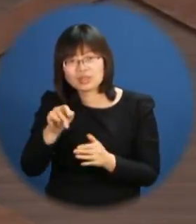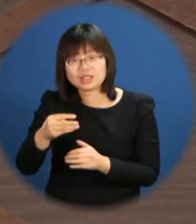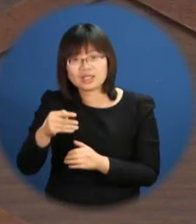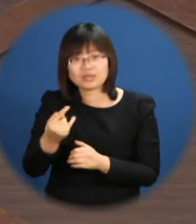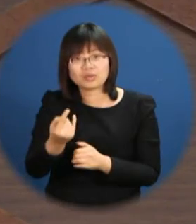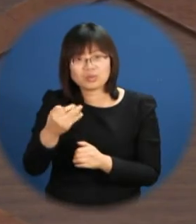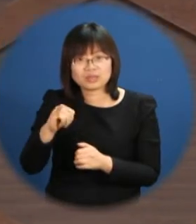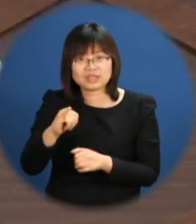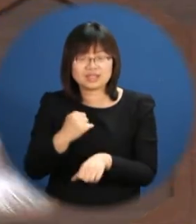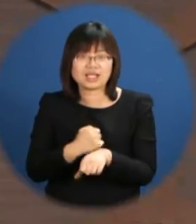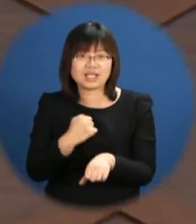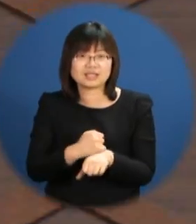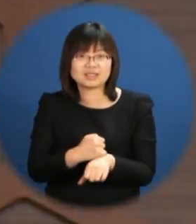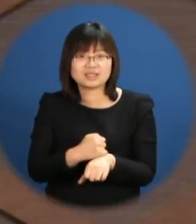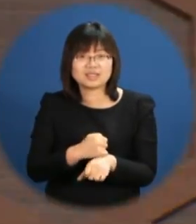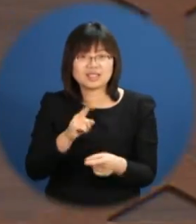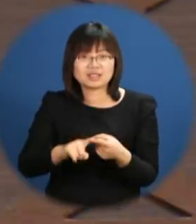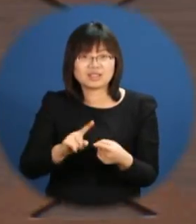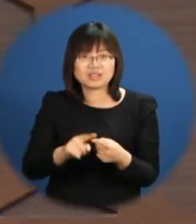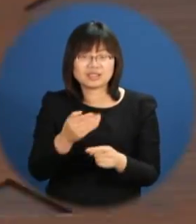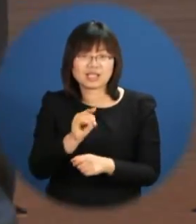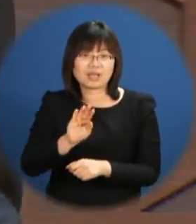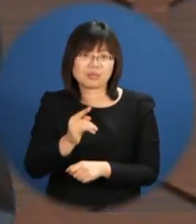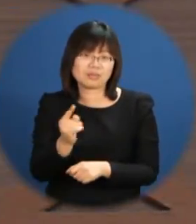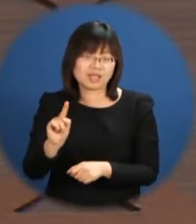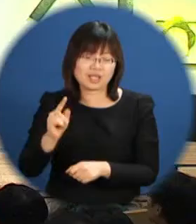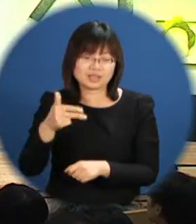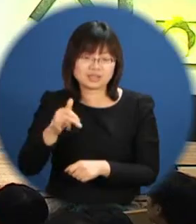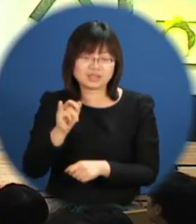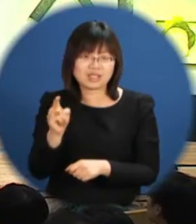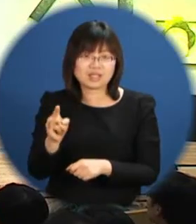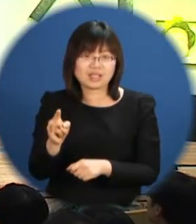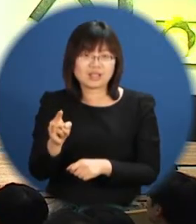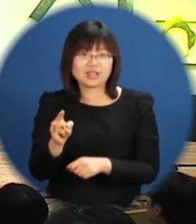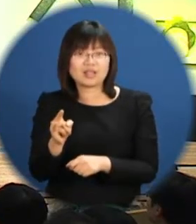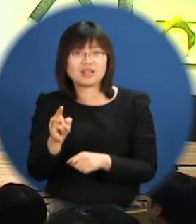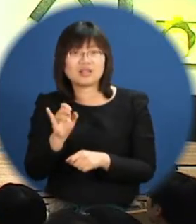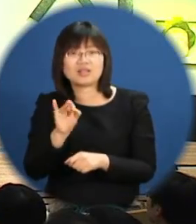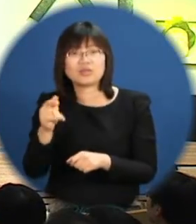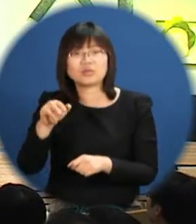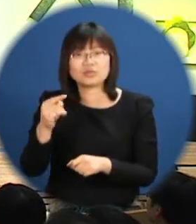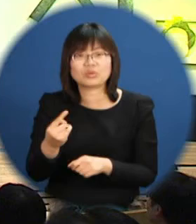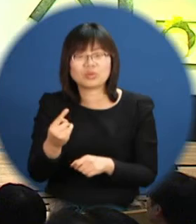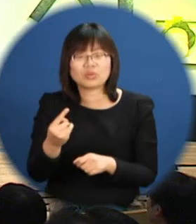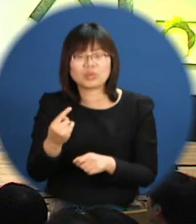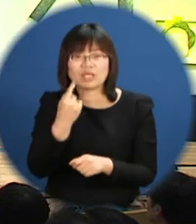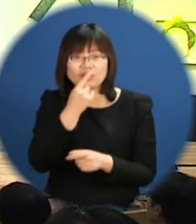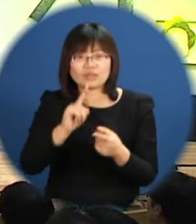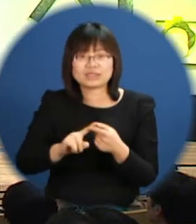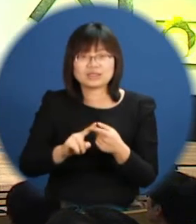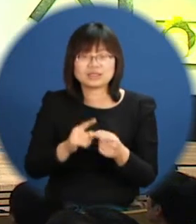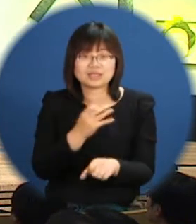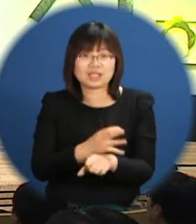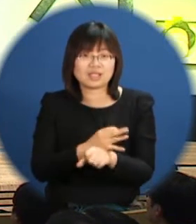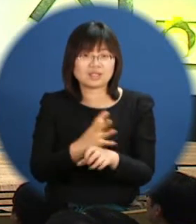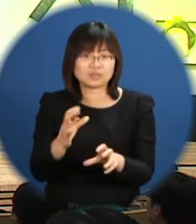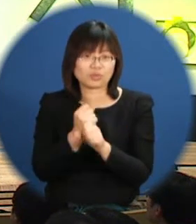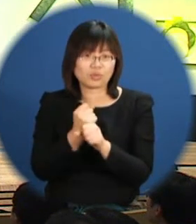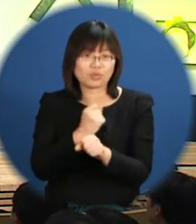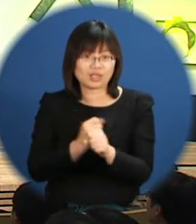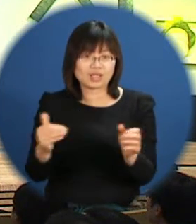라고 하는 이게 라바제 연소 일원을 간다니 요약한 겁니다